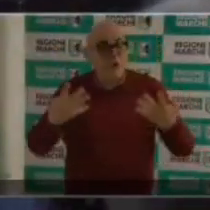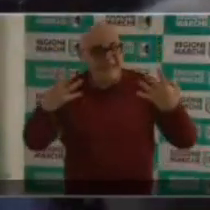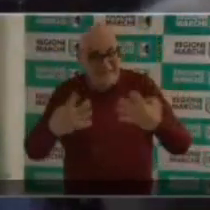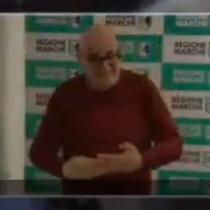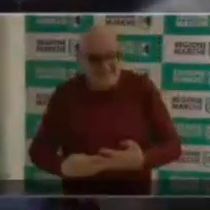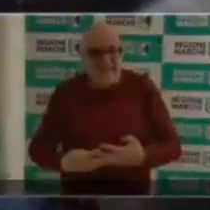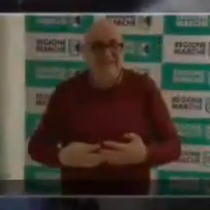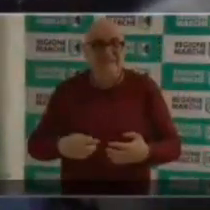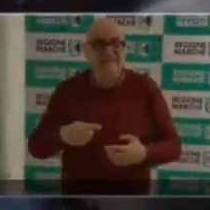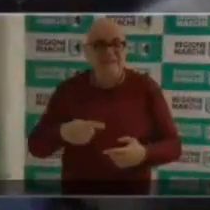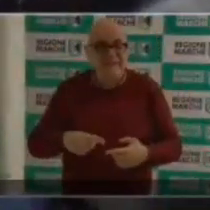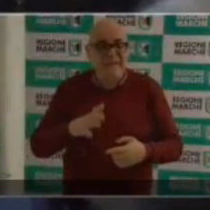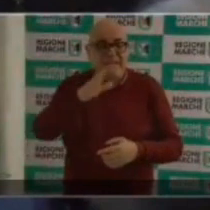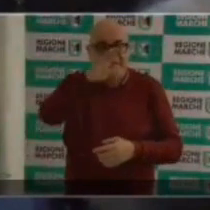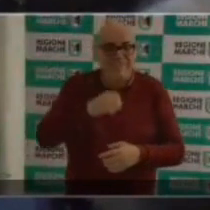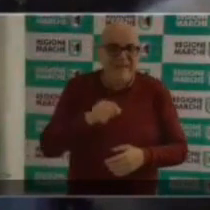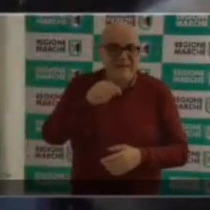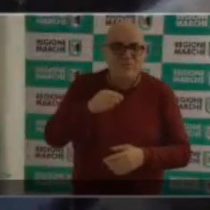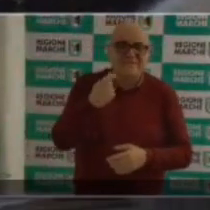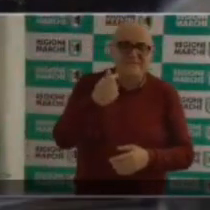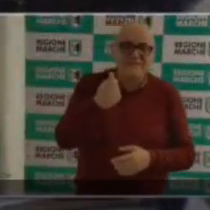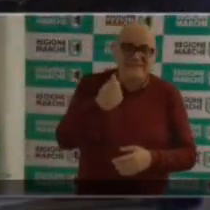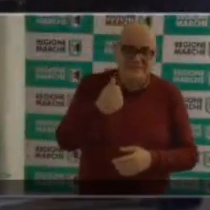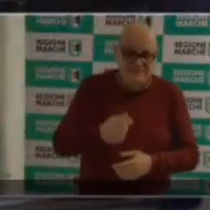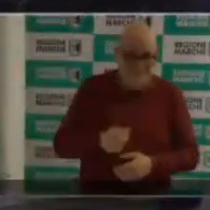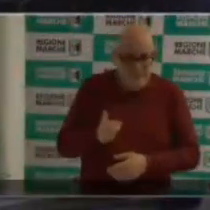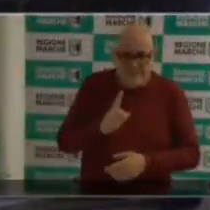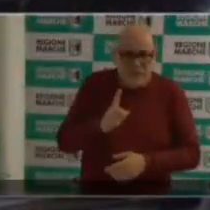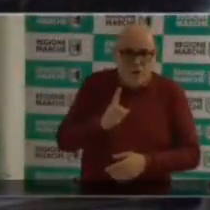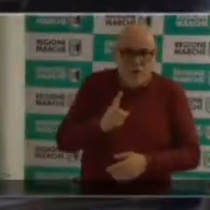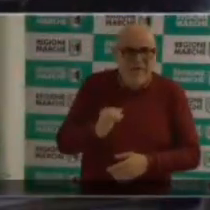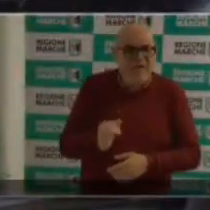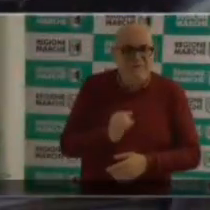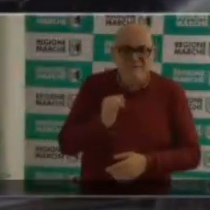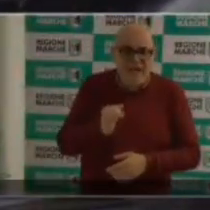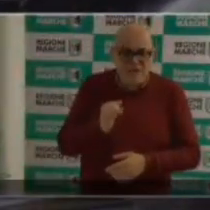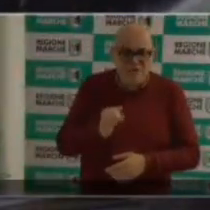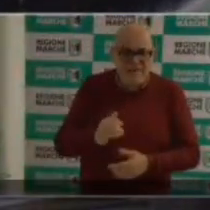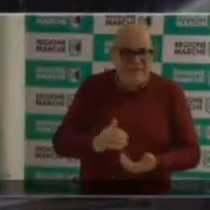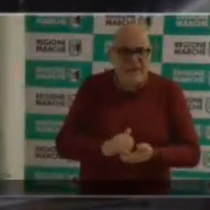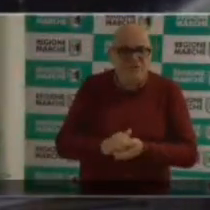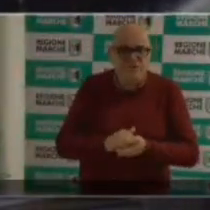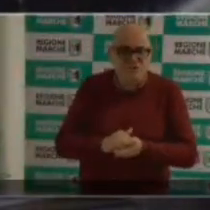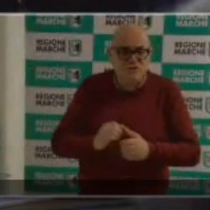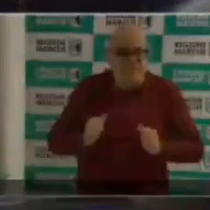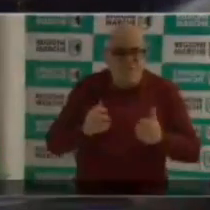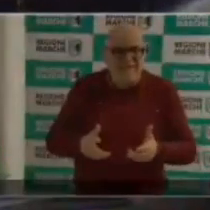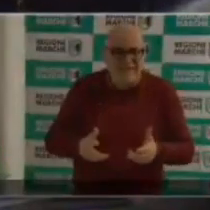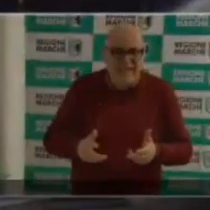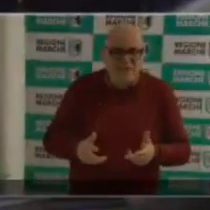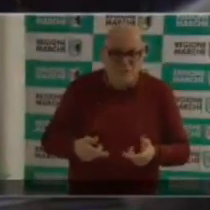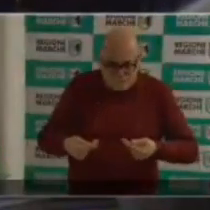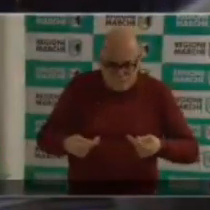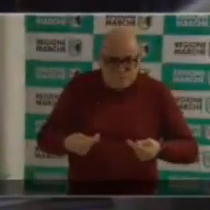questi finanziamenti, perché non sono facili da gestire 900.000 euro per le associazioni di volontariato. Dunque anche la rotazione